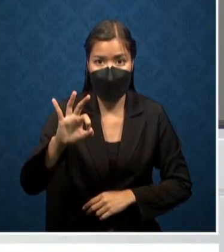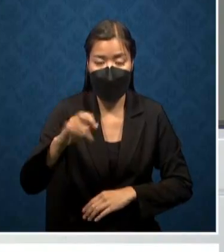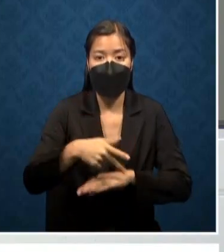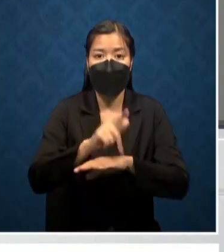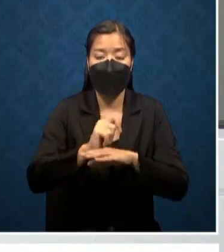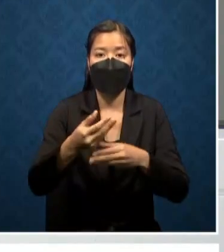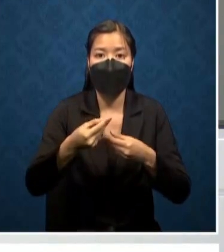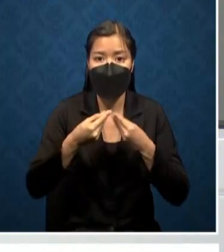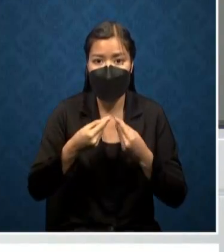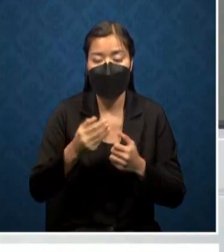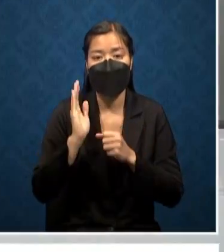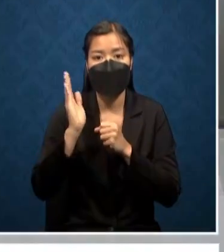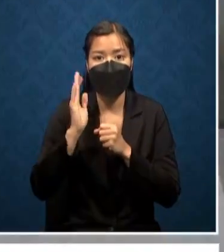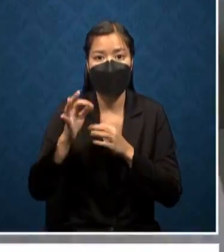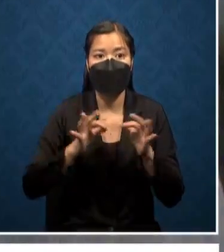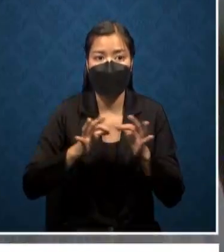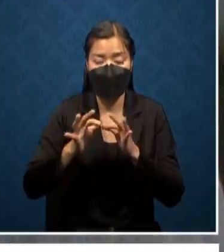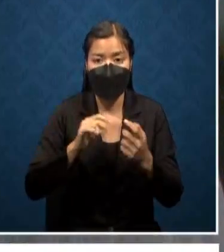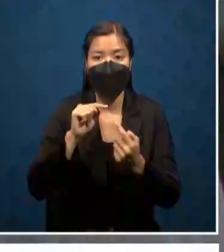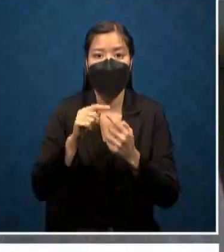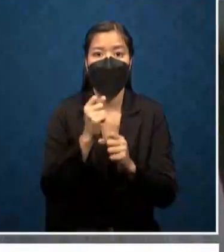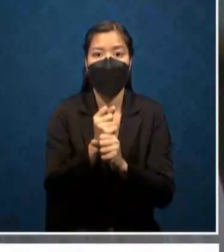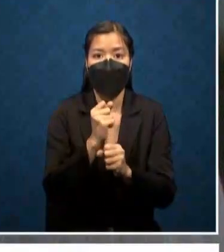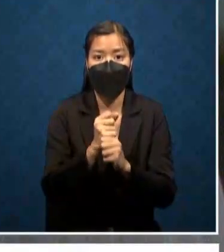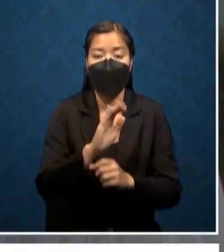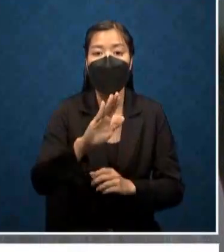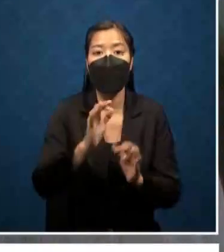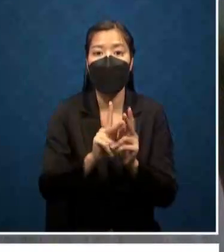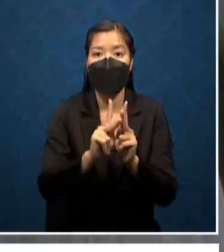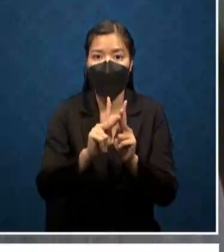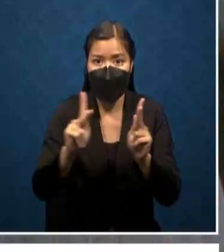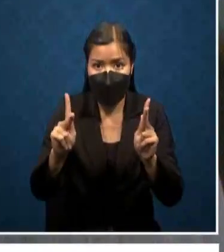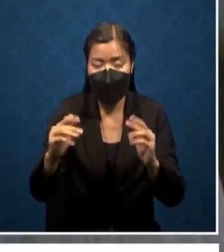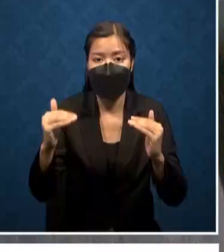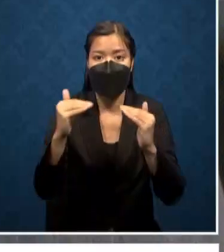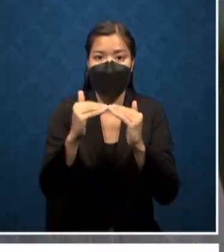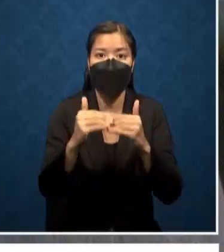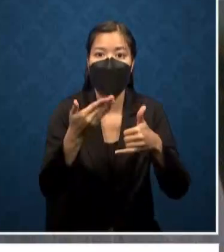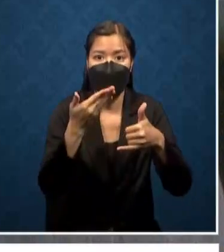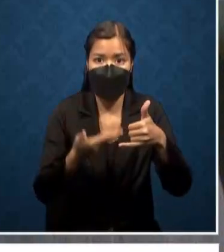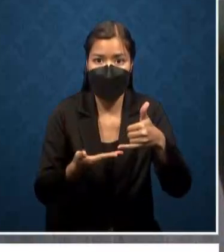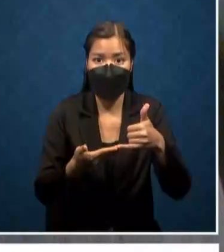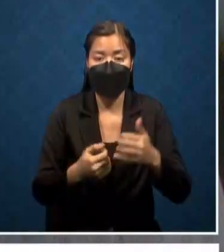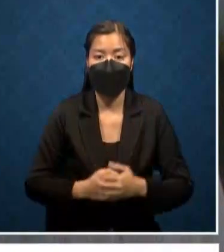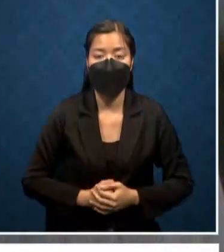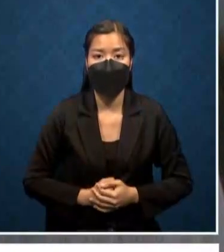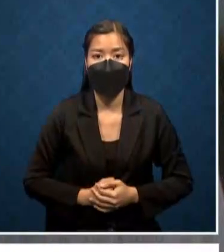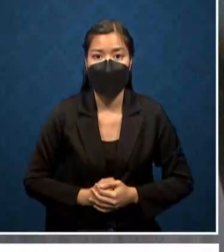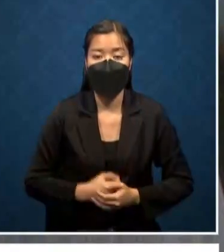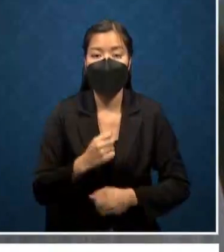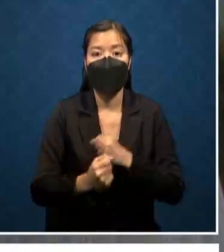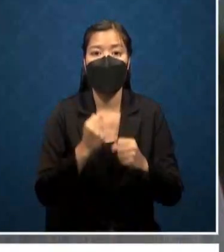ตต่อรายงานผลการปฏิบัติงานของคณะกรรมการสิทธิมนุษยชนแห่งชาติประจำปีงบประมาณ